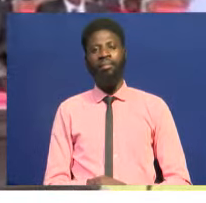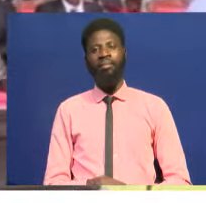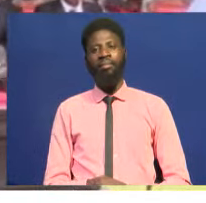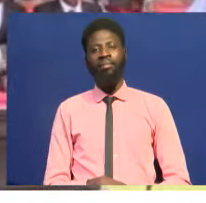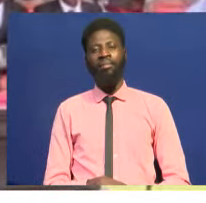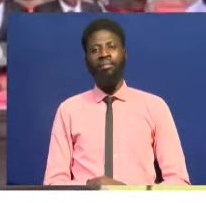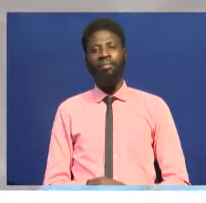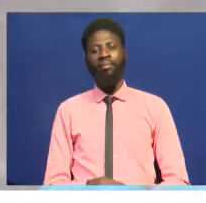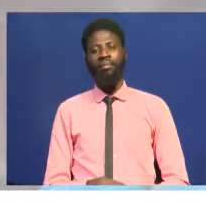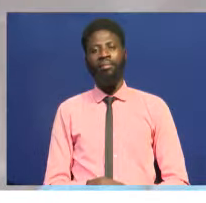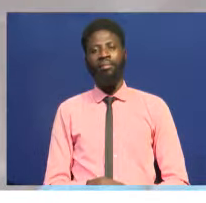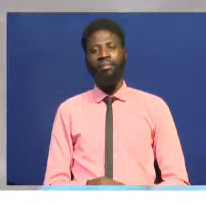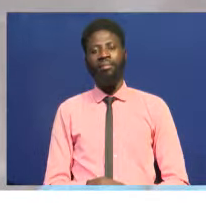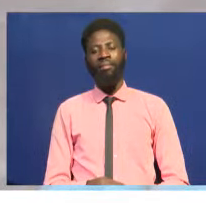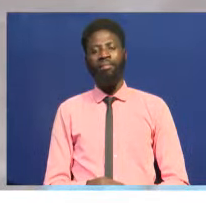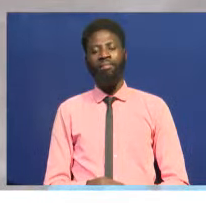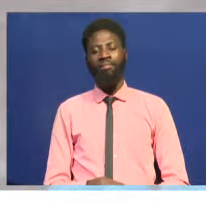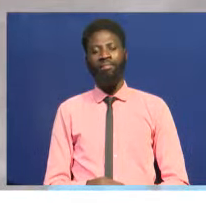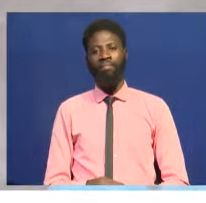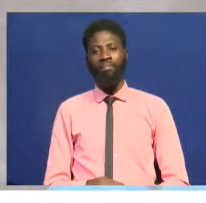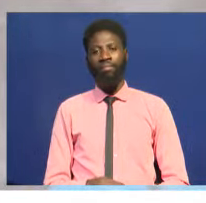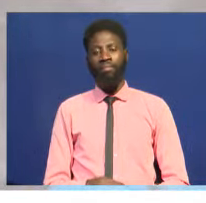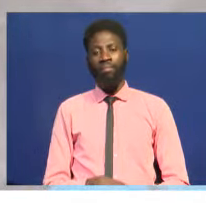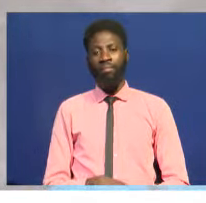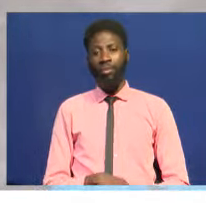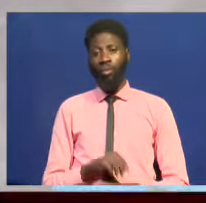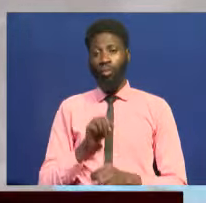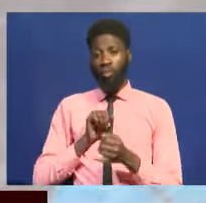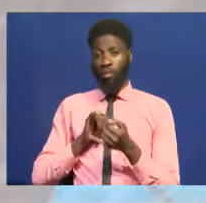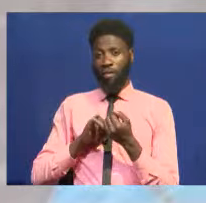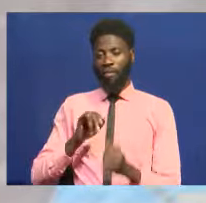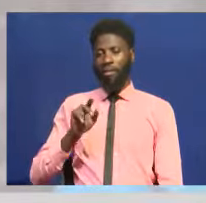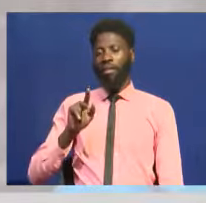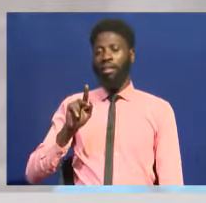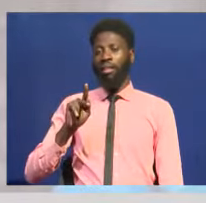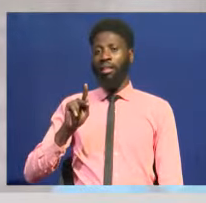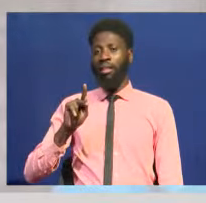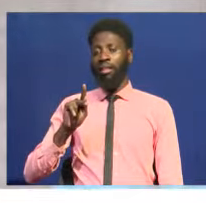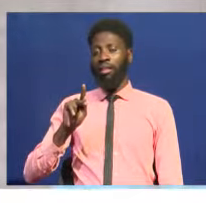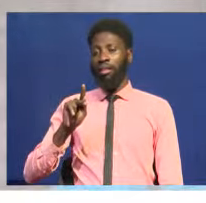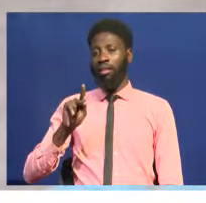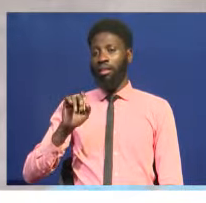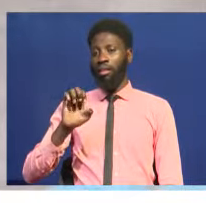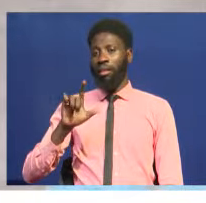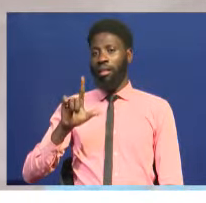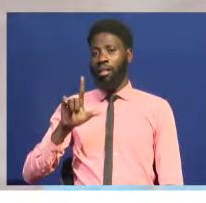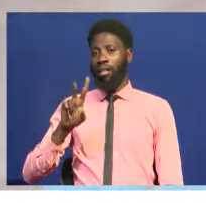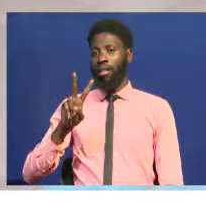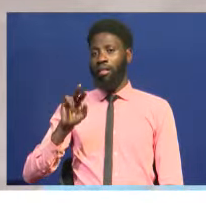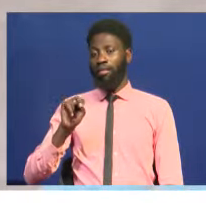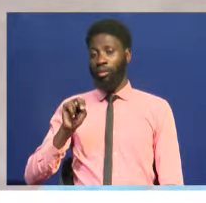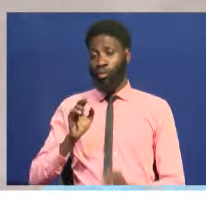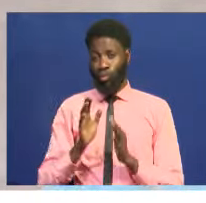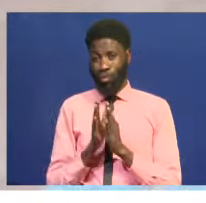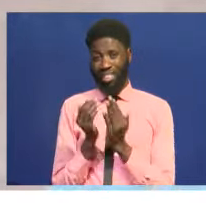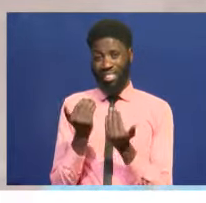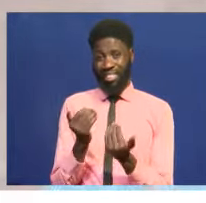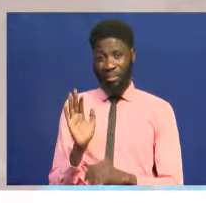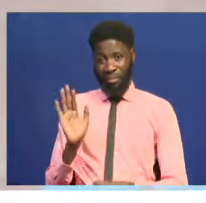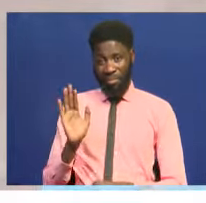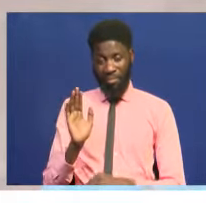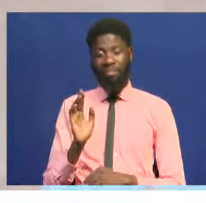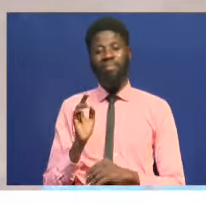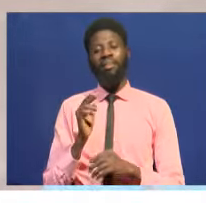Mama mjane, mama Athanath, na watoto wa ndugu yetu Kiptum, Caleb